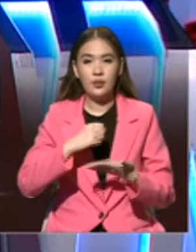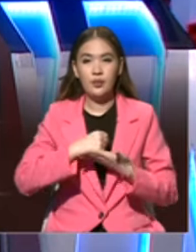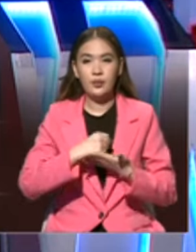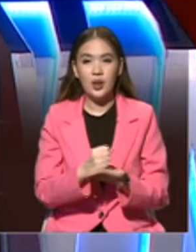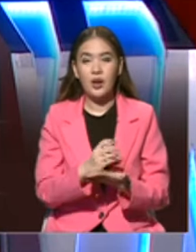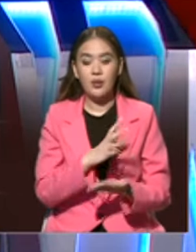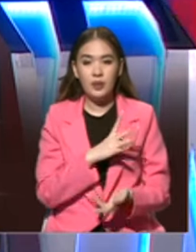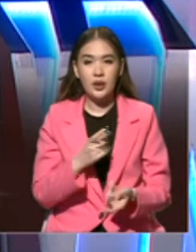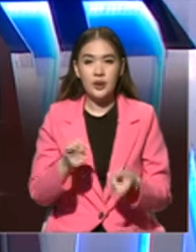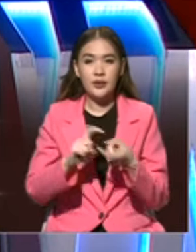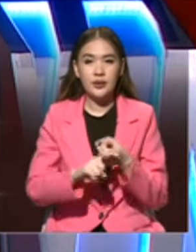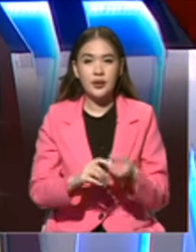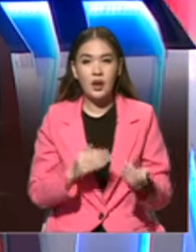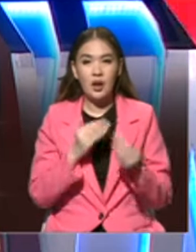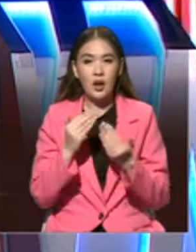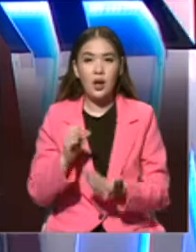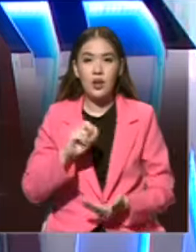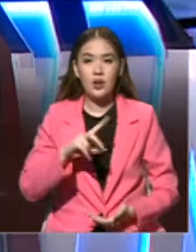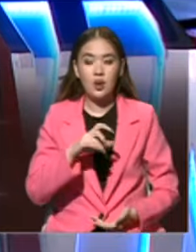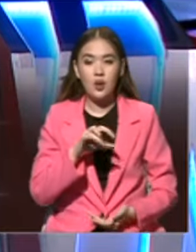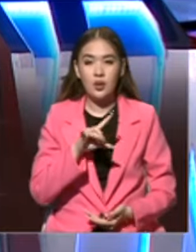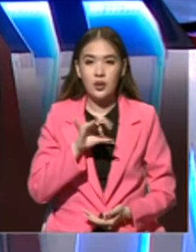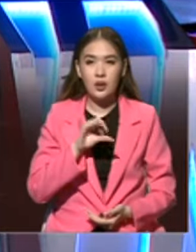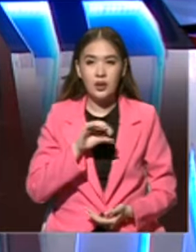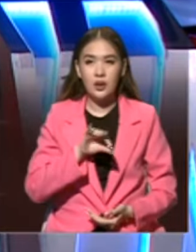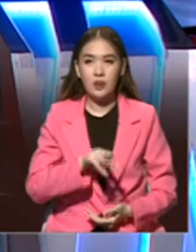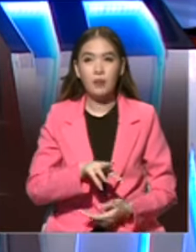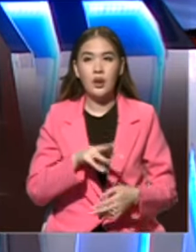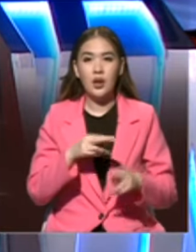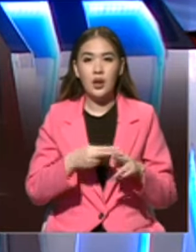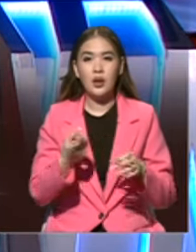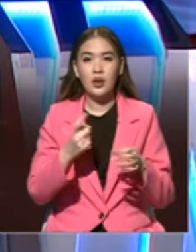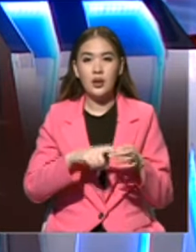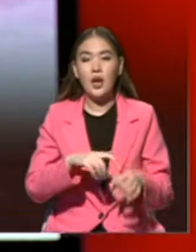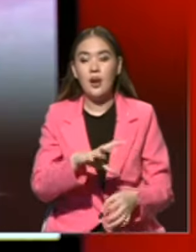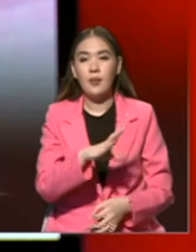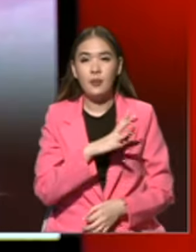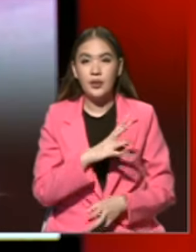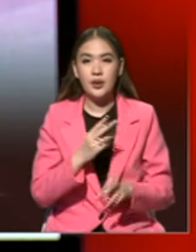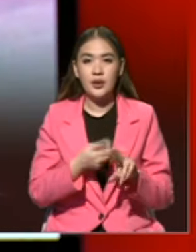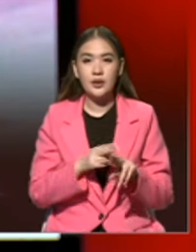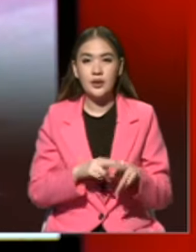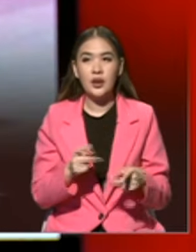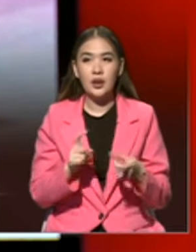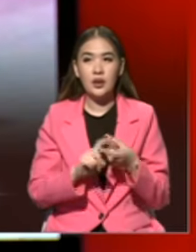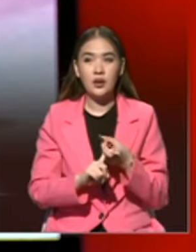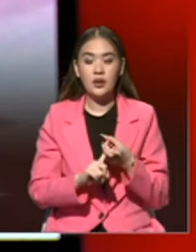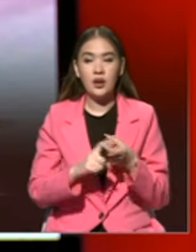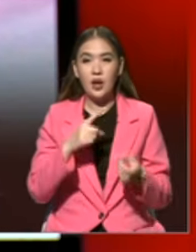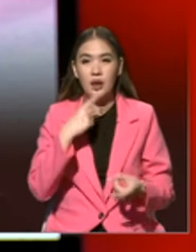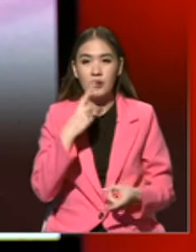сәйкес алгоритм осы хаттамаға тіркелді. Осы алгоритмда жаңағы